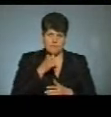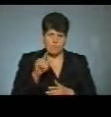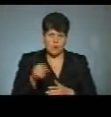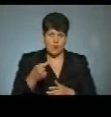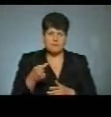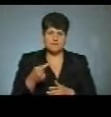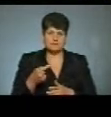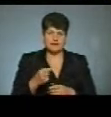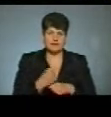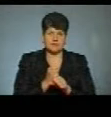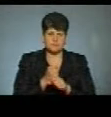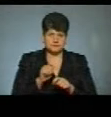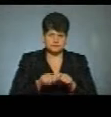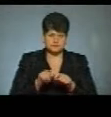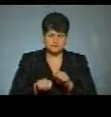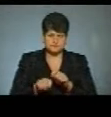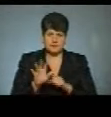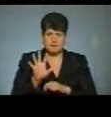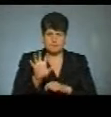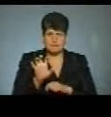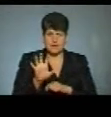біолабораторне дослідження